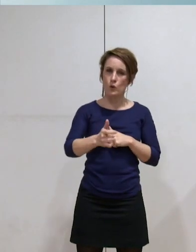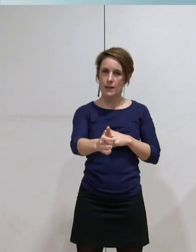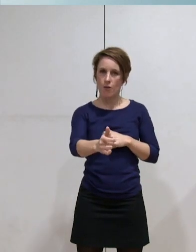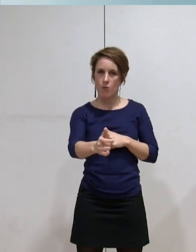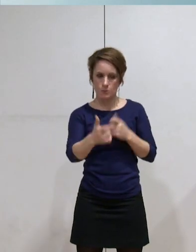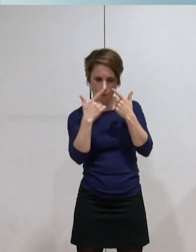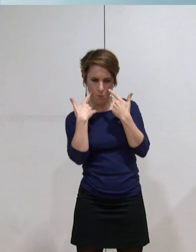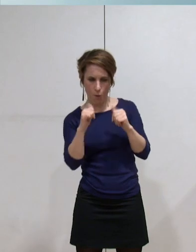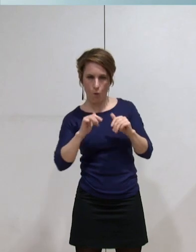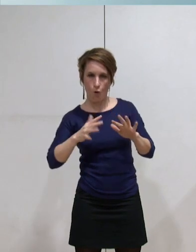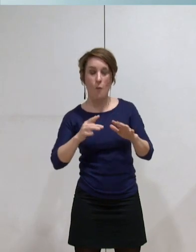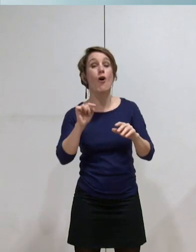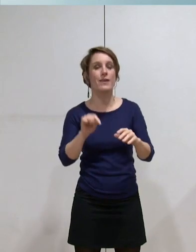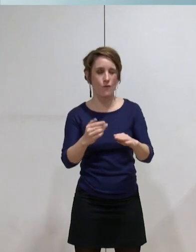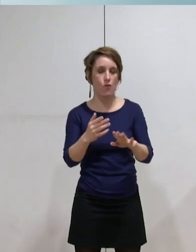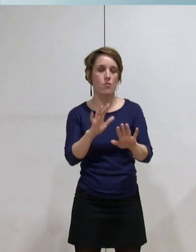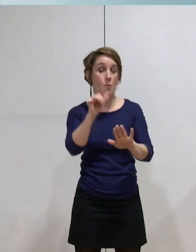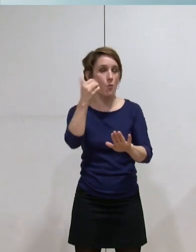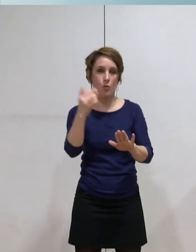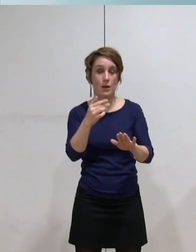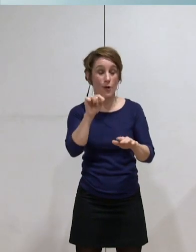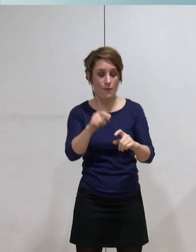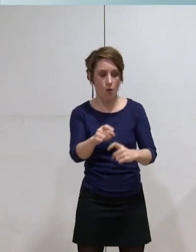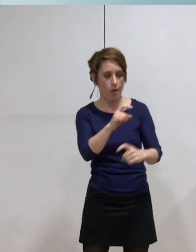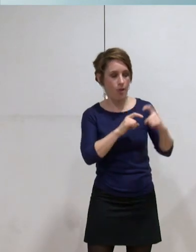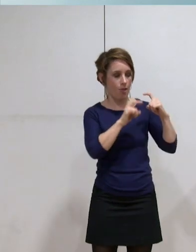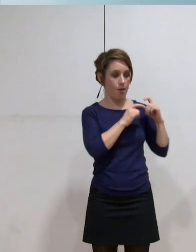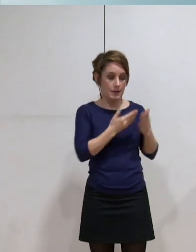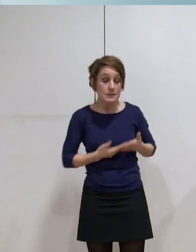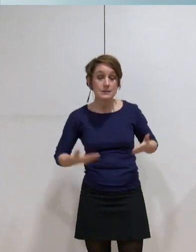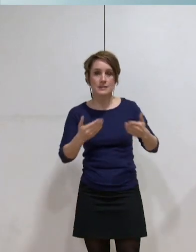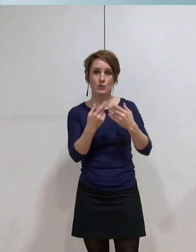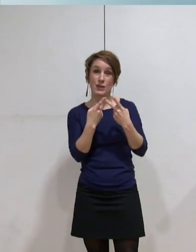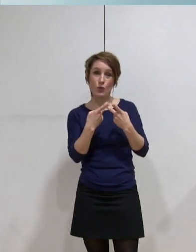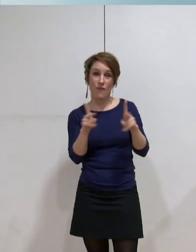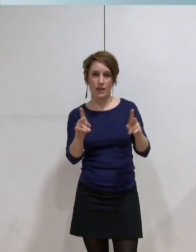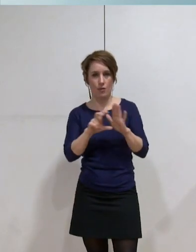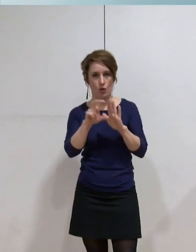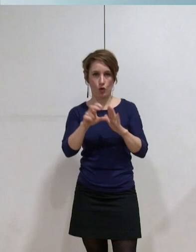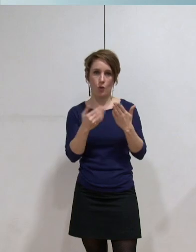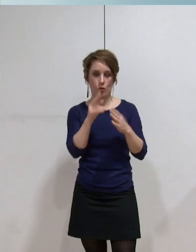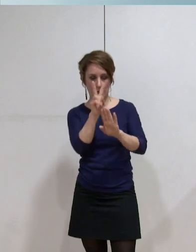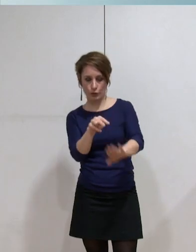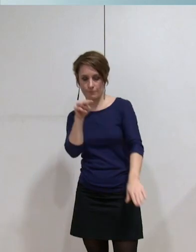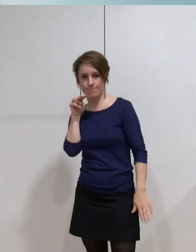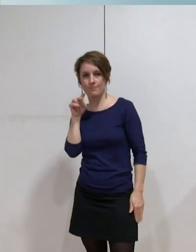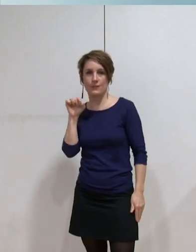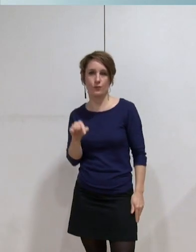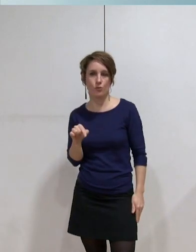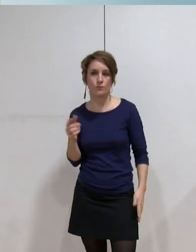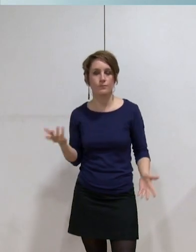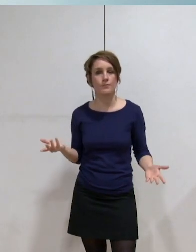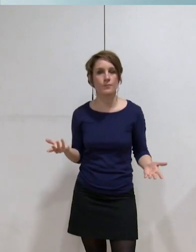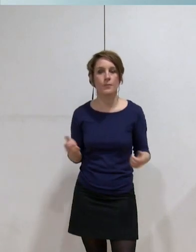nous partons quelle est la situation de la ville de Grenoble aujourd'hui et au fond